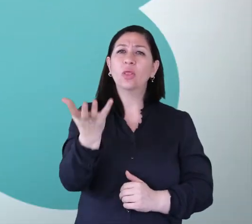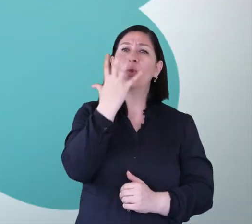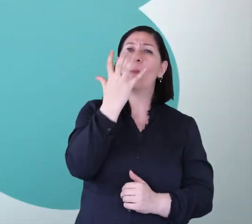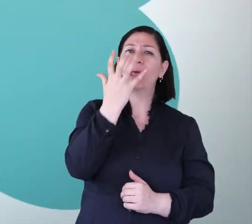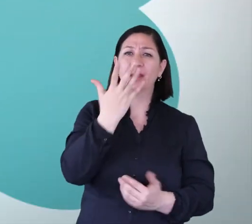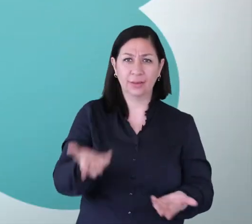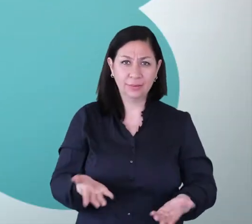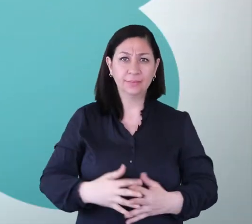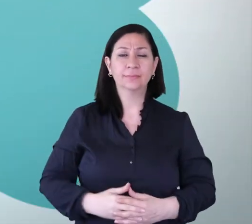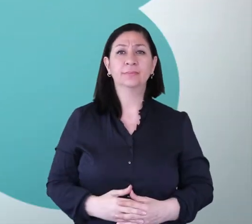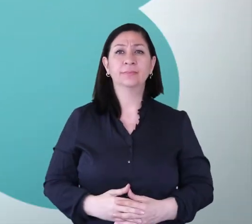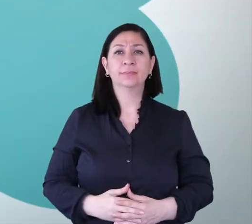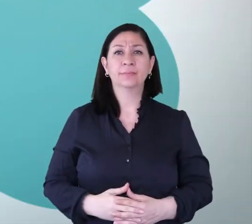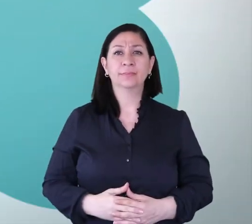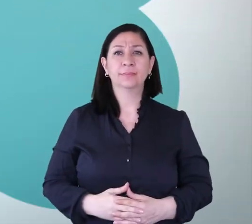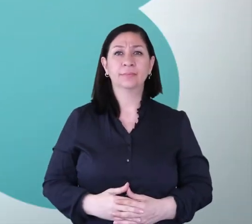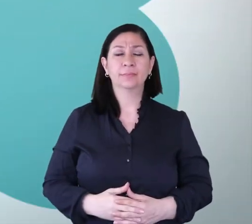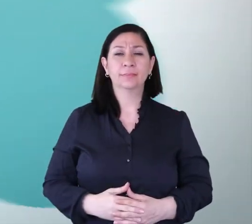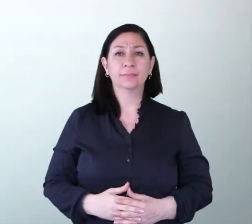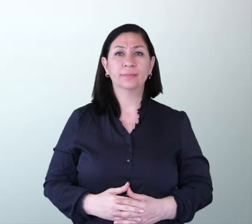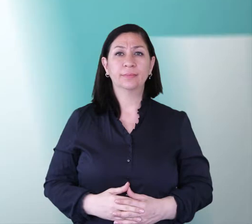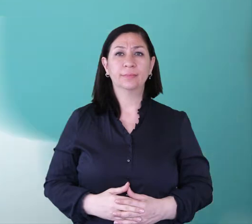sigara dumanına maruziyet,